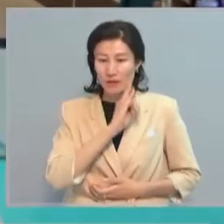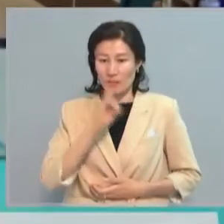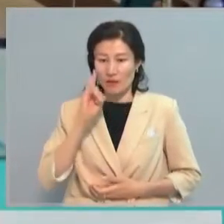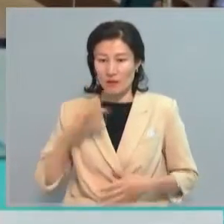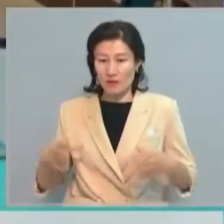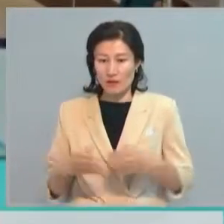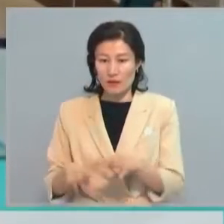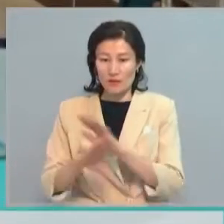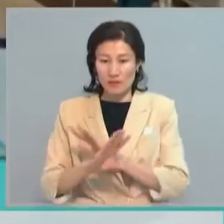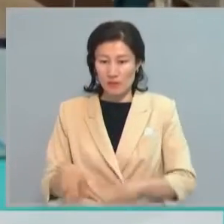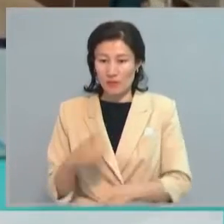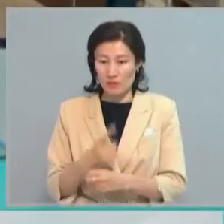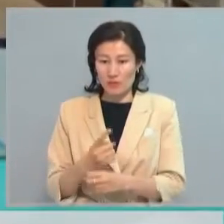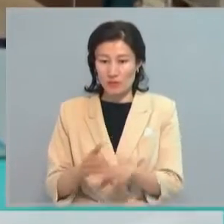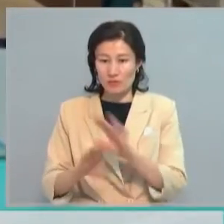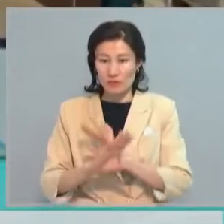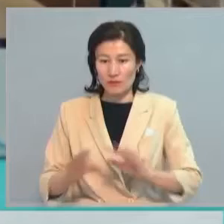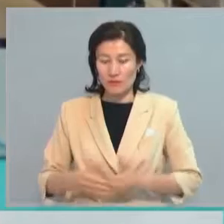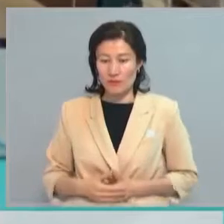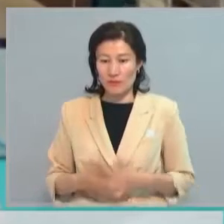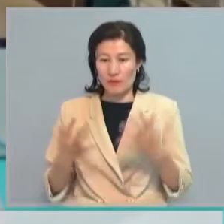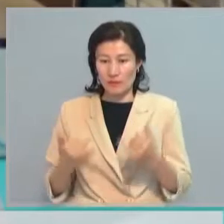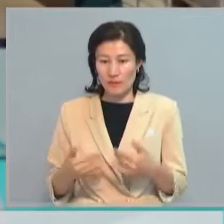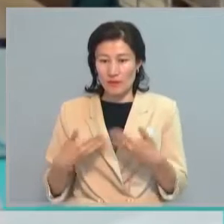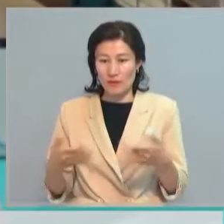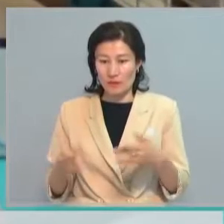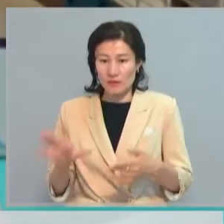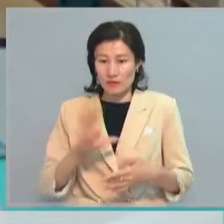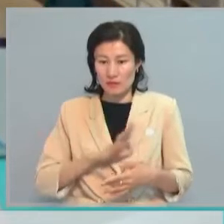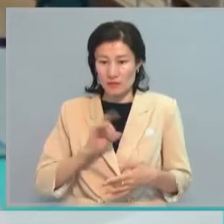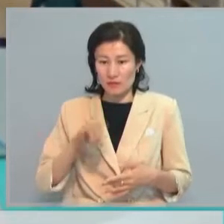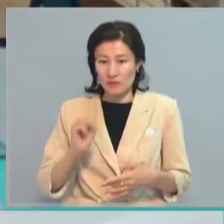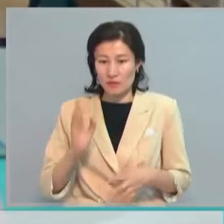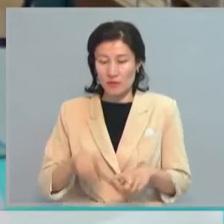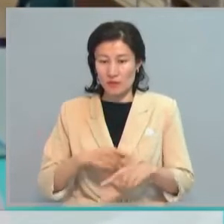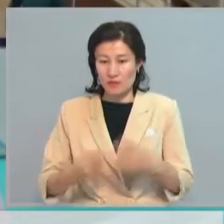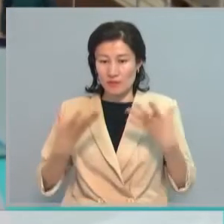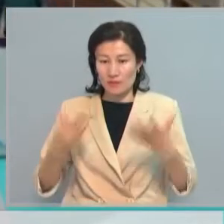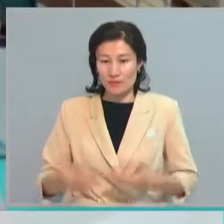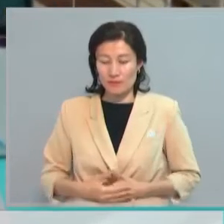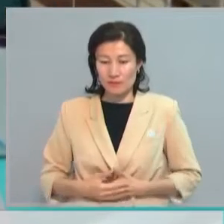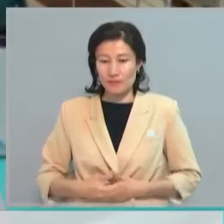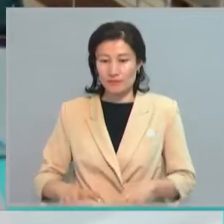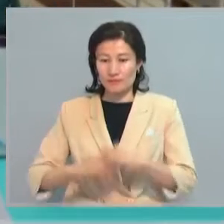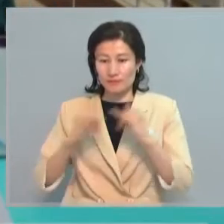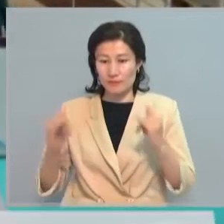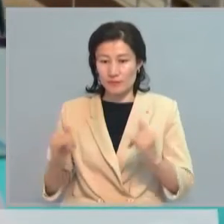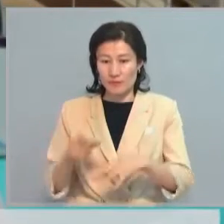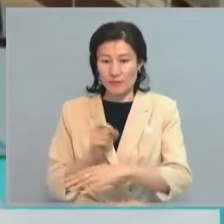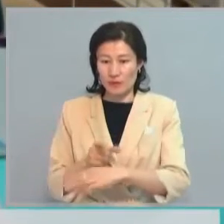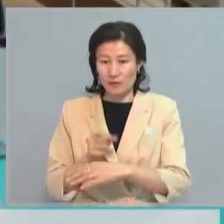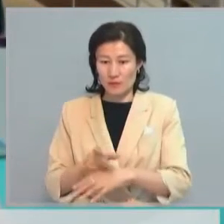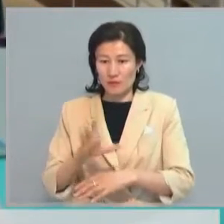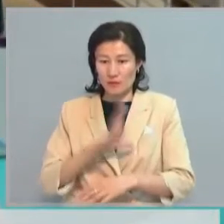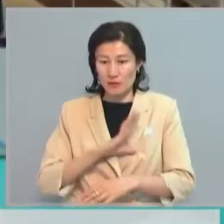командасы ешқашан болмаған. Осы биыл ашылып, бізге үлкен тапсырма берді.